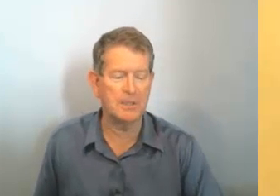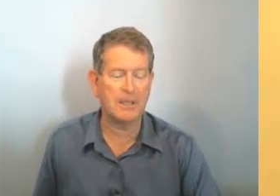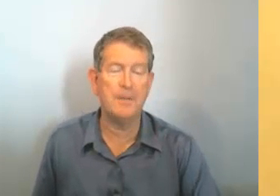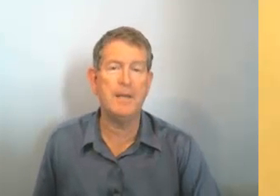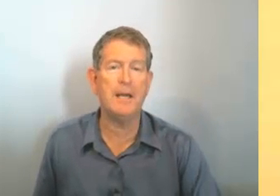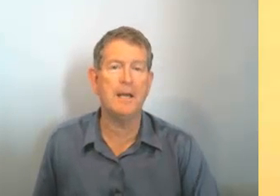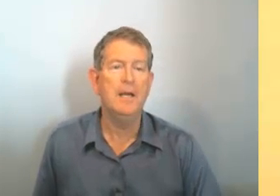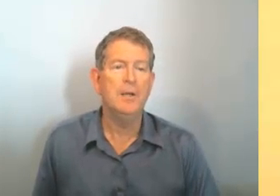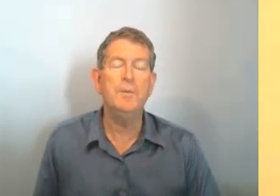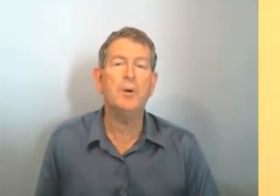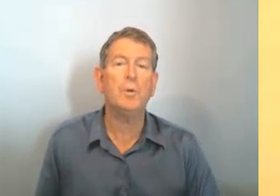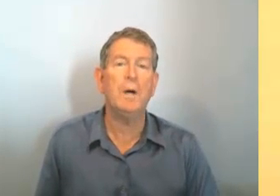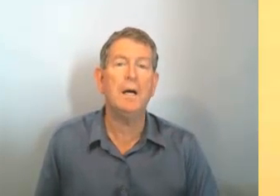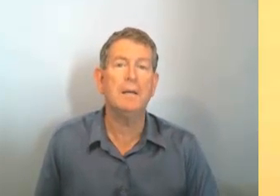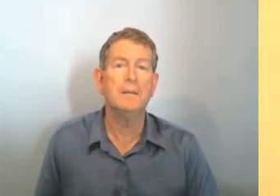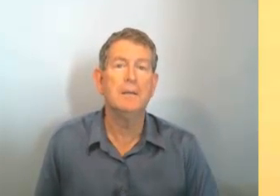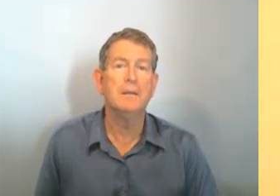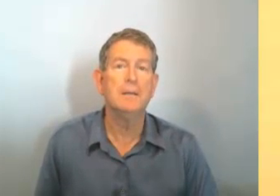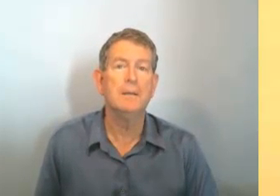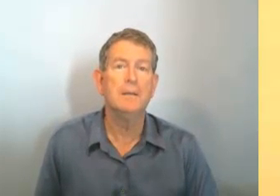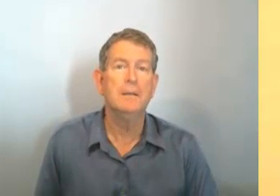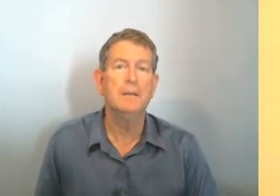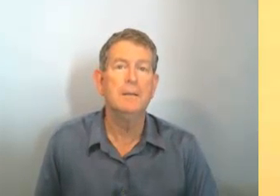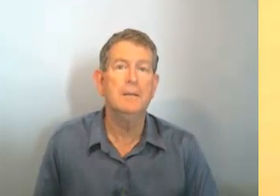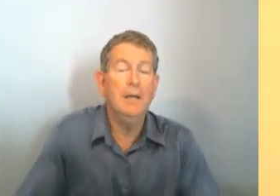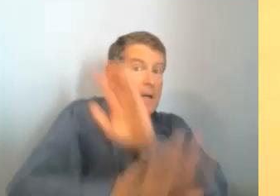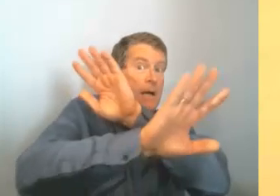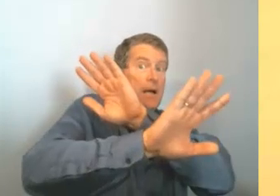Triste. Très bien. Le numéro 3.